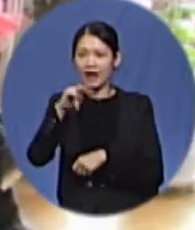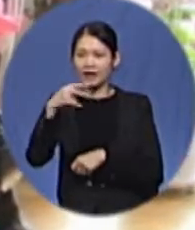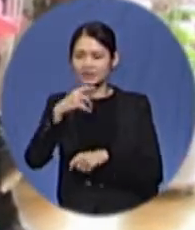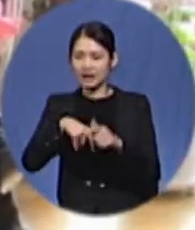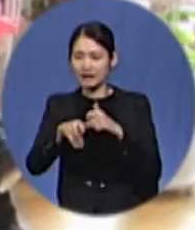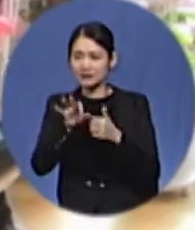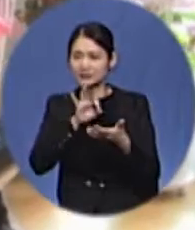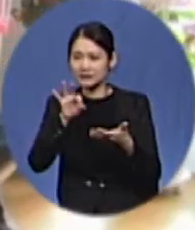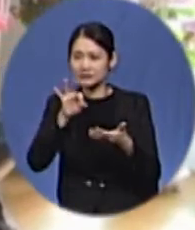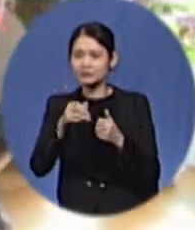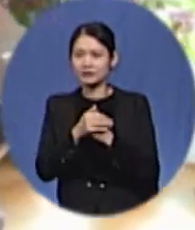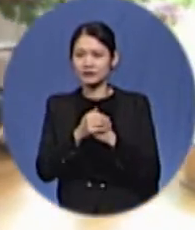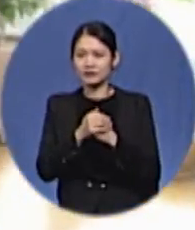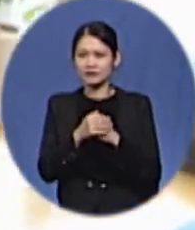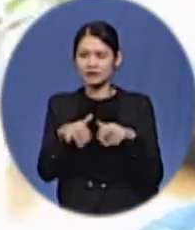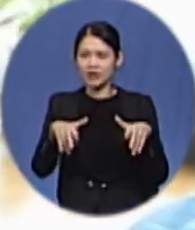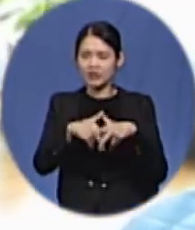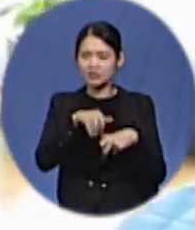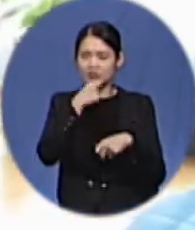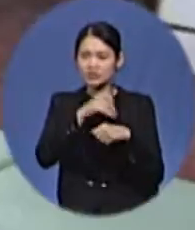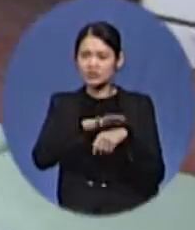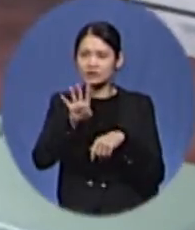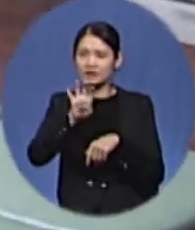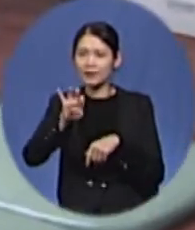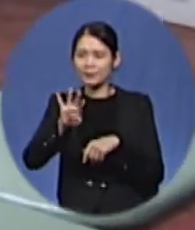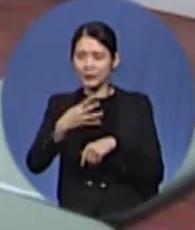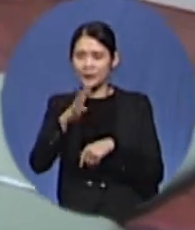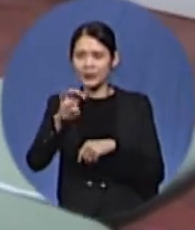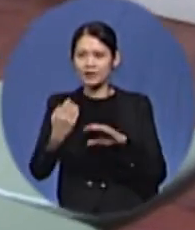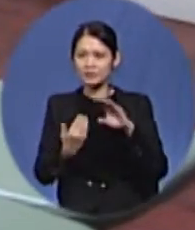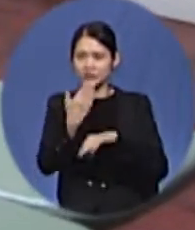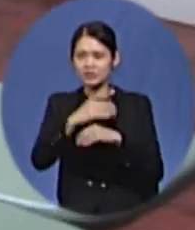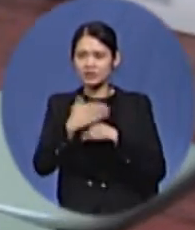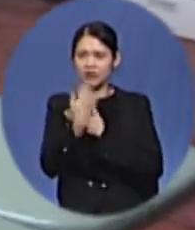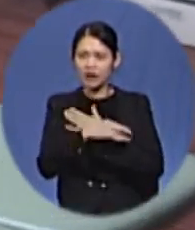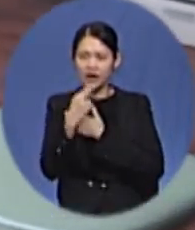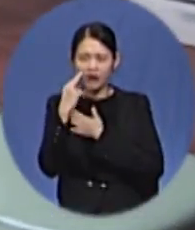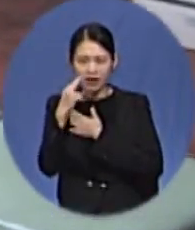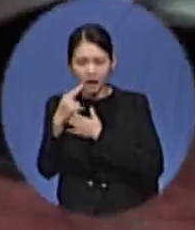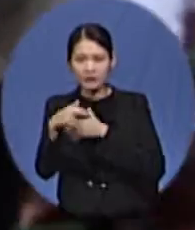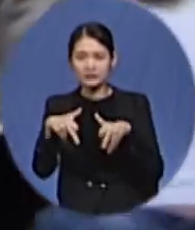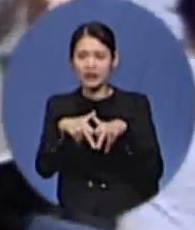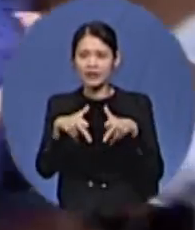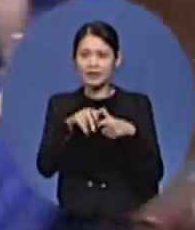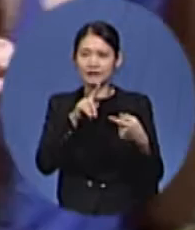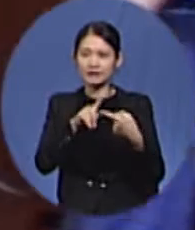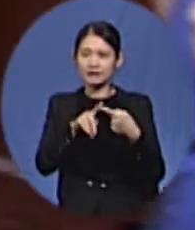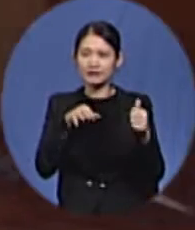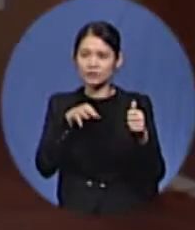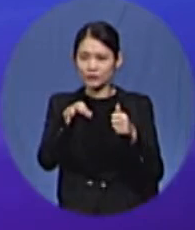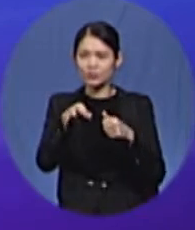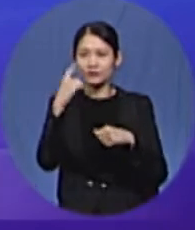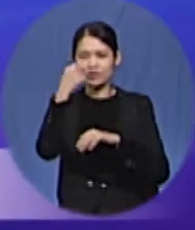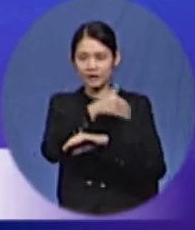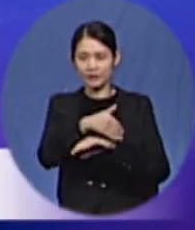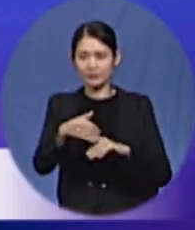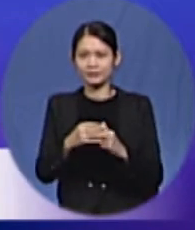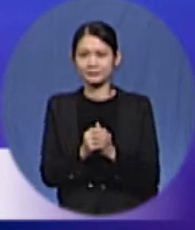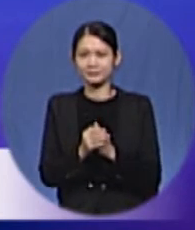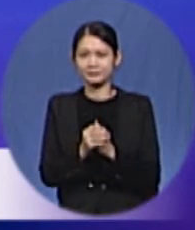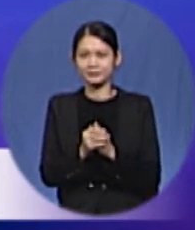장애인 인정 점수가 440점 이상인 최중증 장애인을 대상으로 지급할 예정입니다.